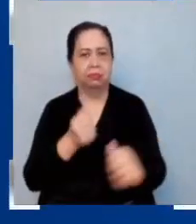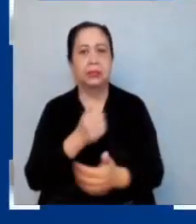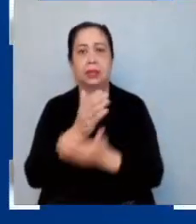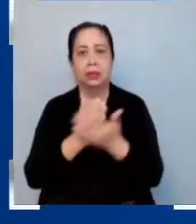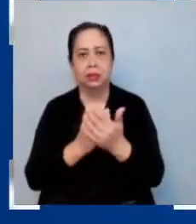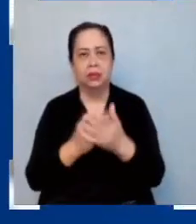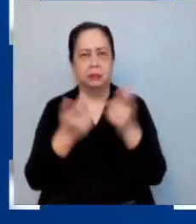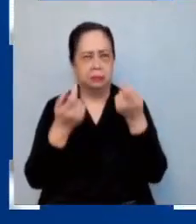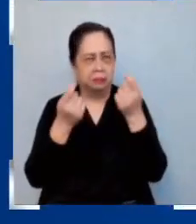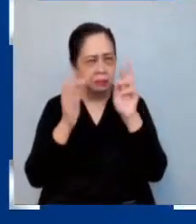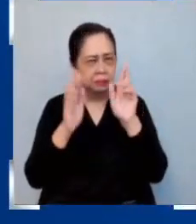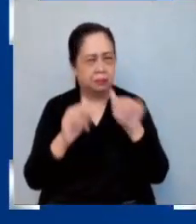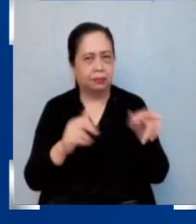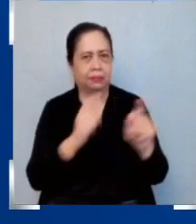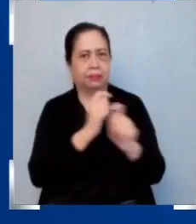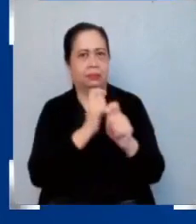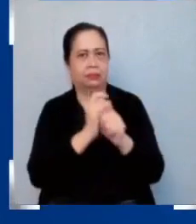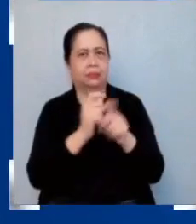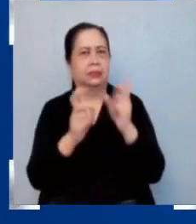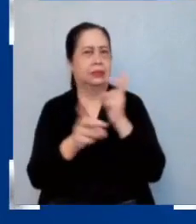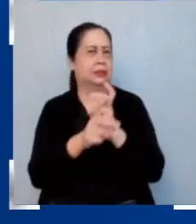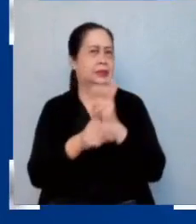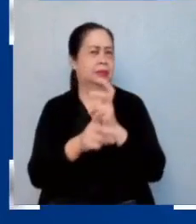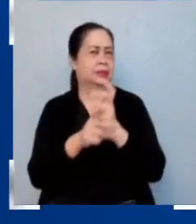ng truck na ito pero pahirapan.